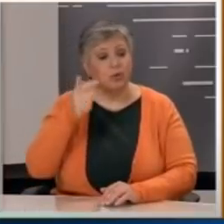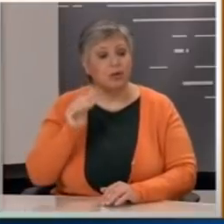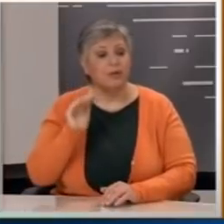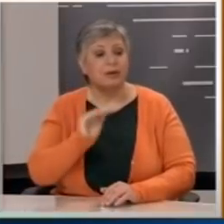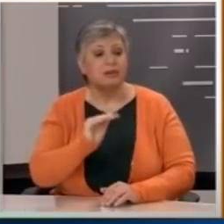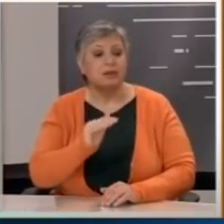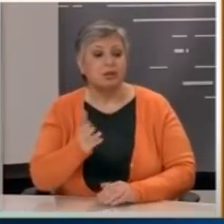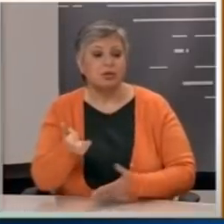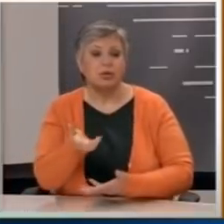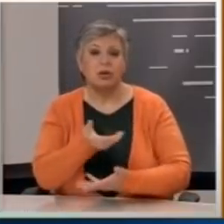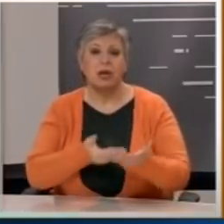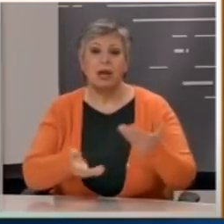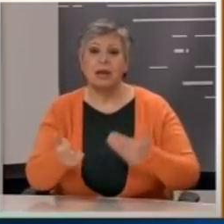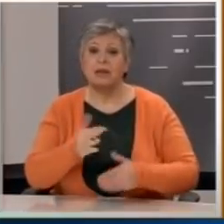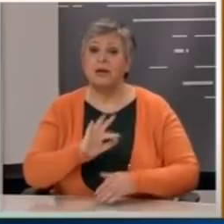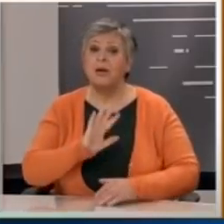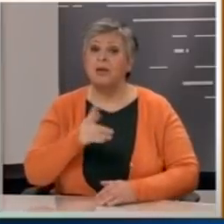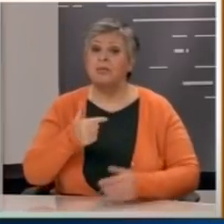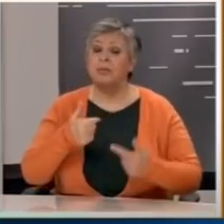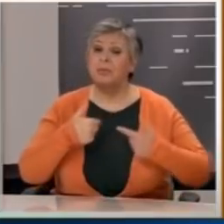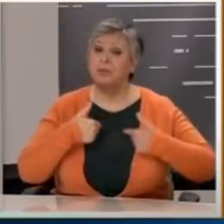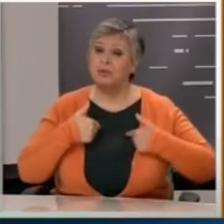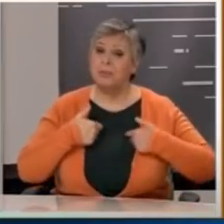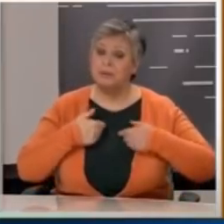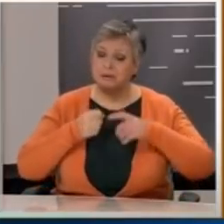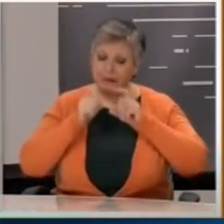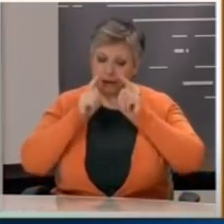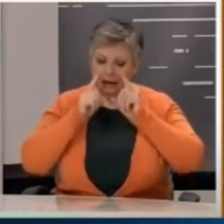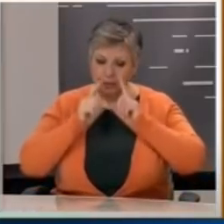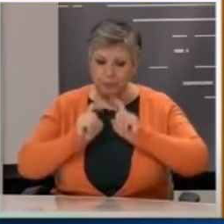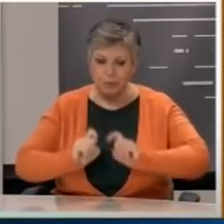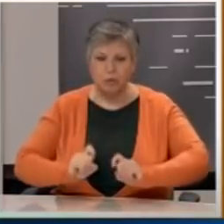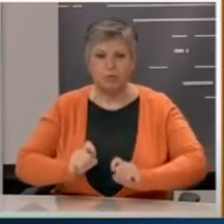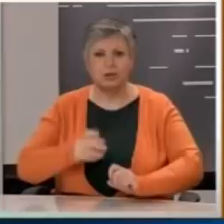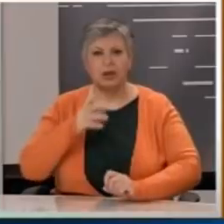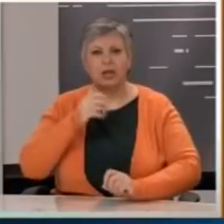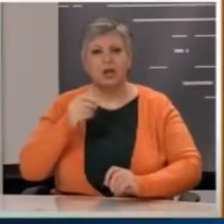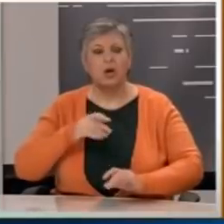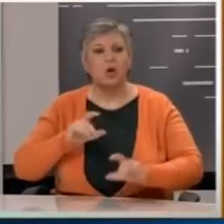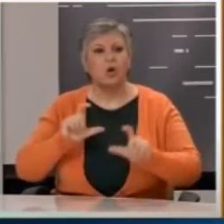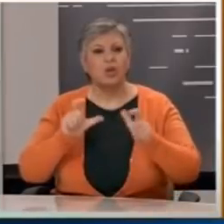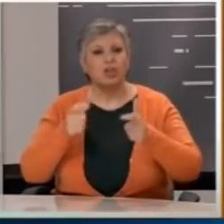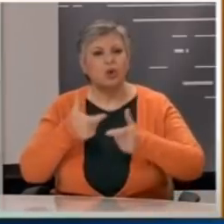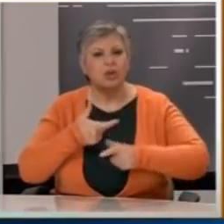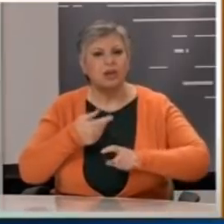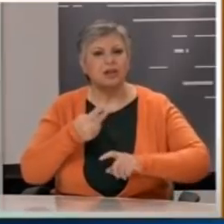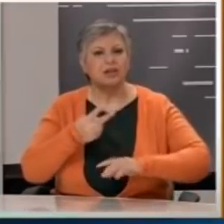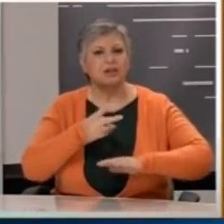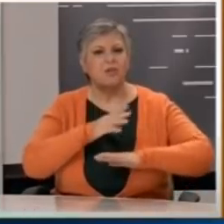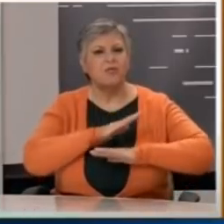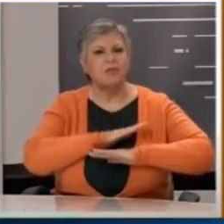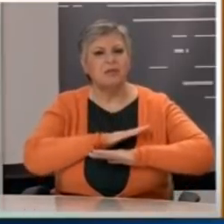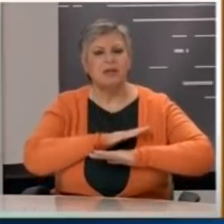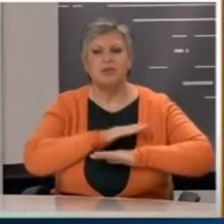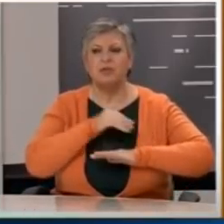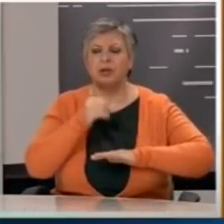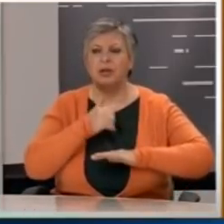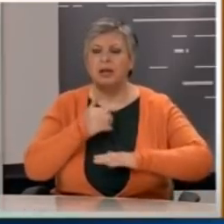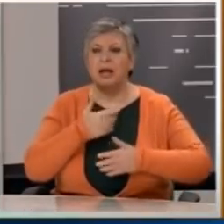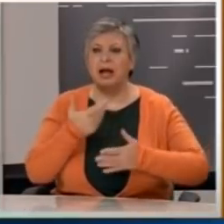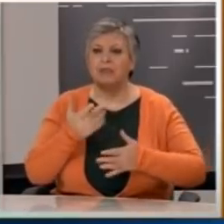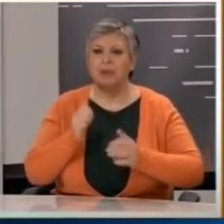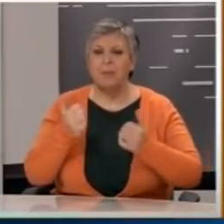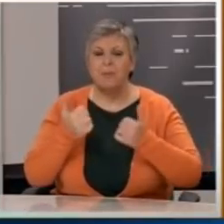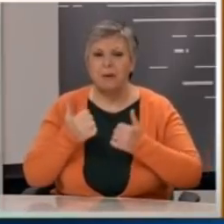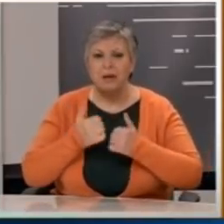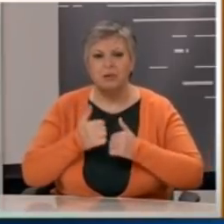ανταλλαγή, θα αναγκαστούμε εκ των πραγμάτων, κάτω από την πίεση των γονέων και του κλίματος, να το ζητήσουμε εμείς, και